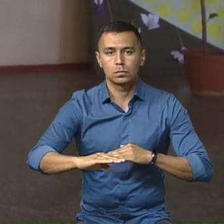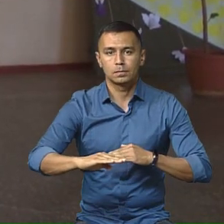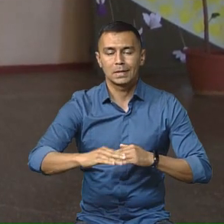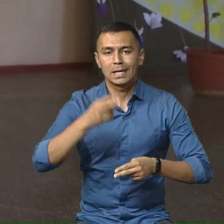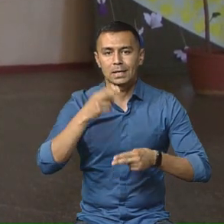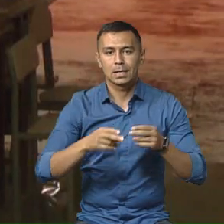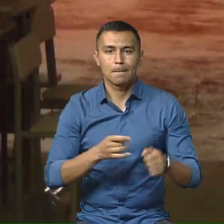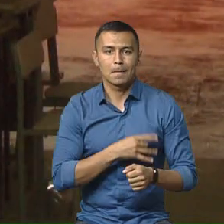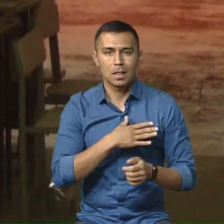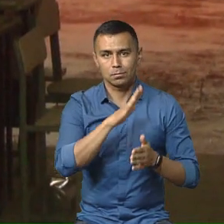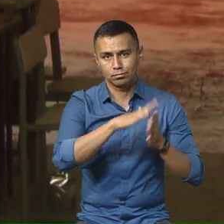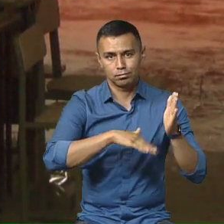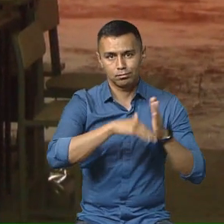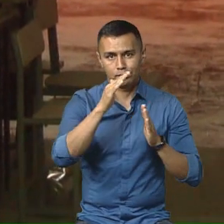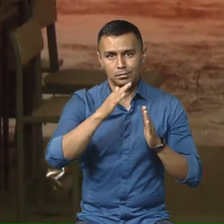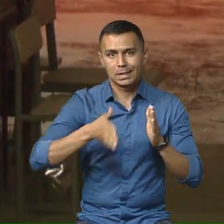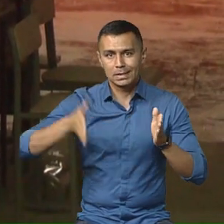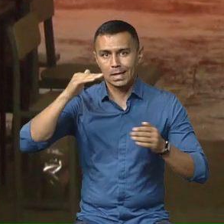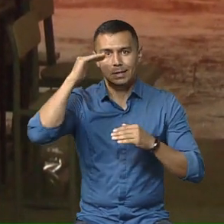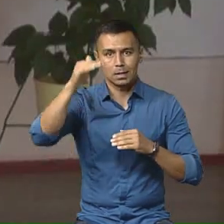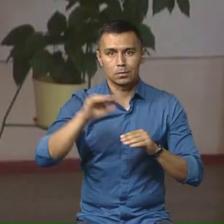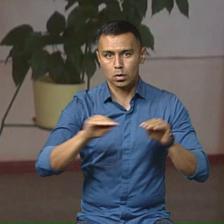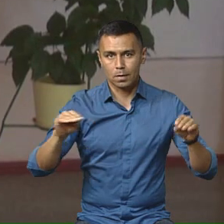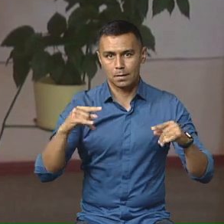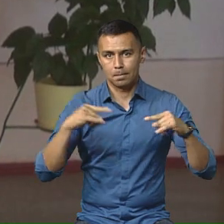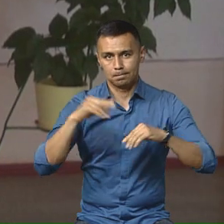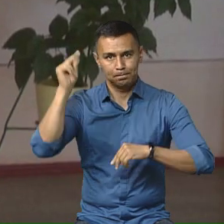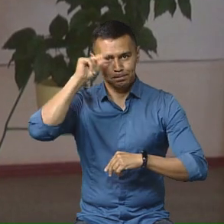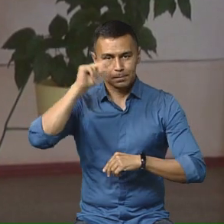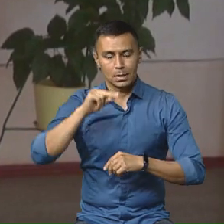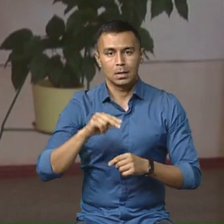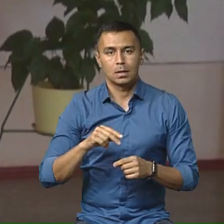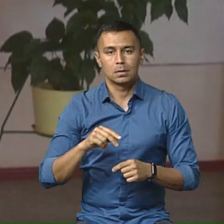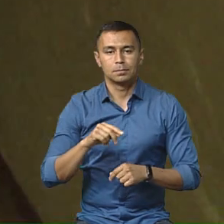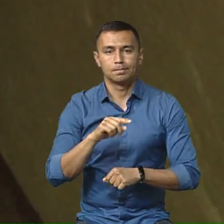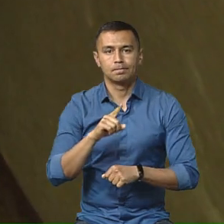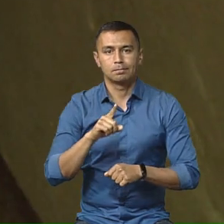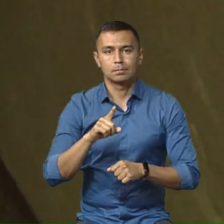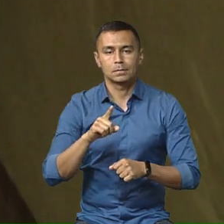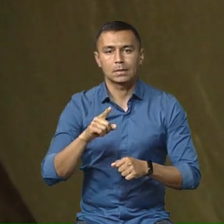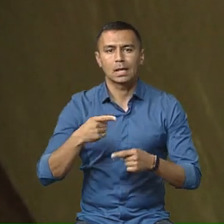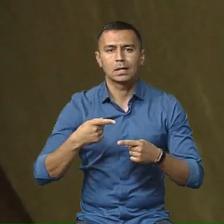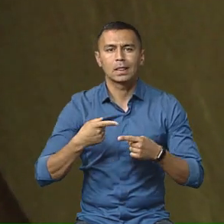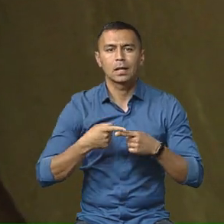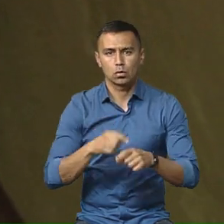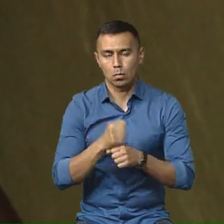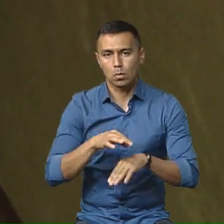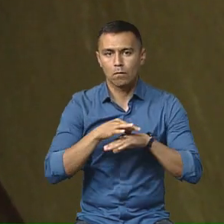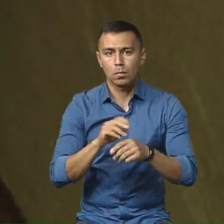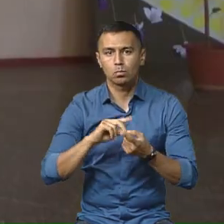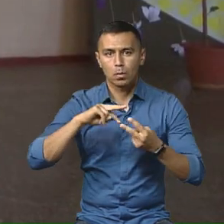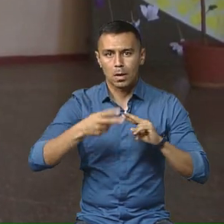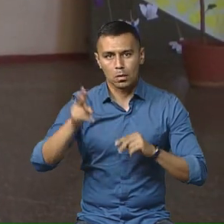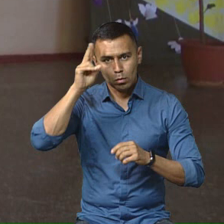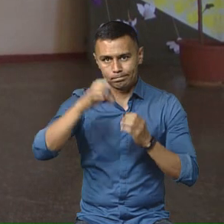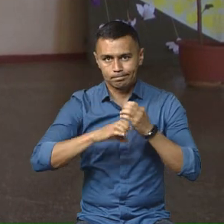добілити стіль, стелю, розставити парти, сантехнічні роботи провести, поміняти каналізаційні